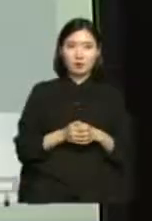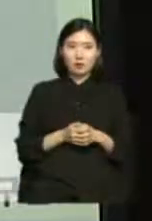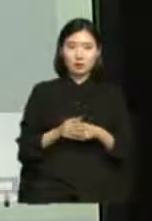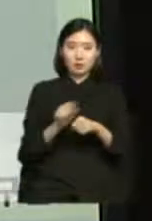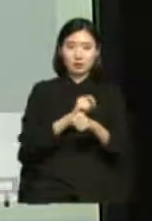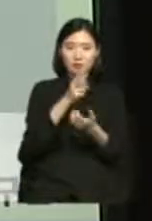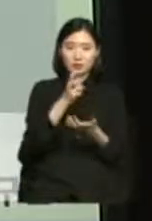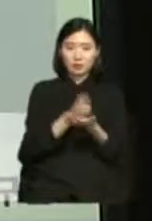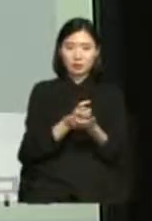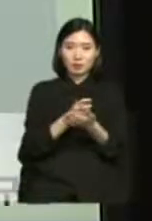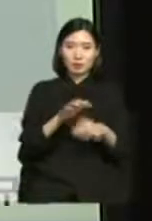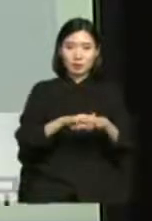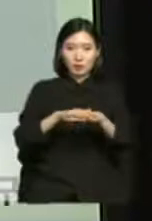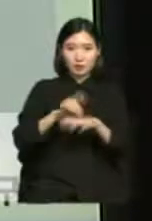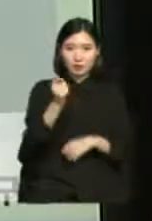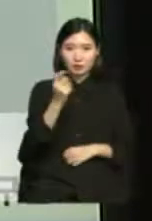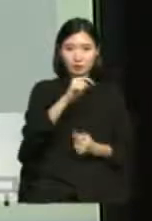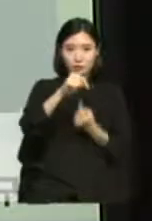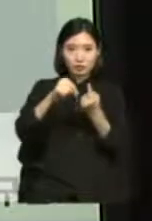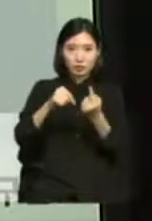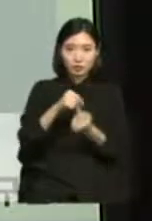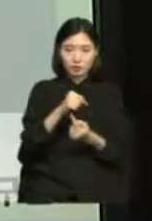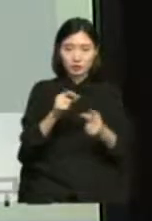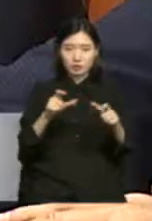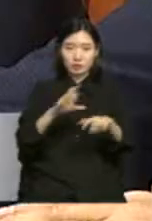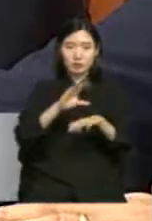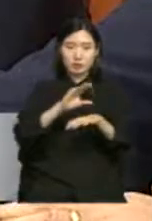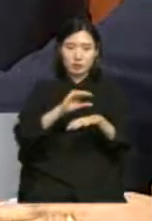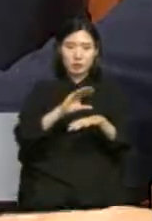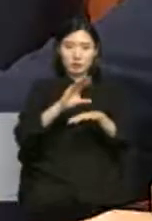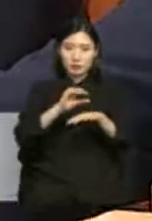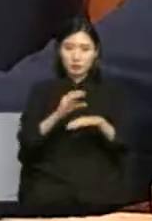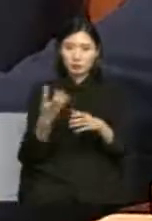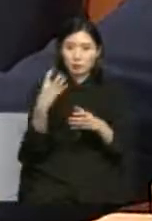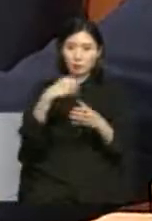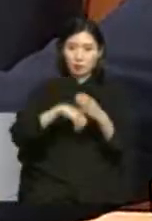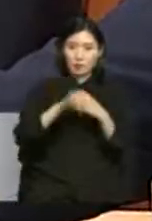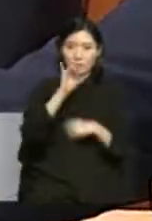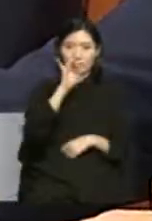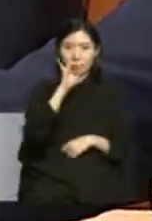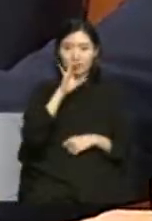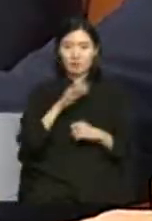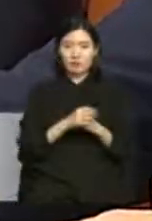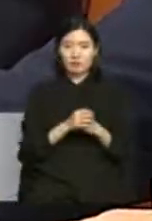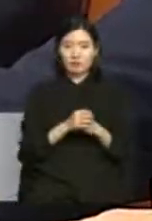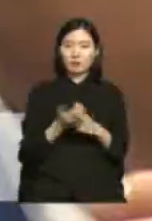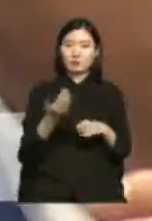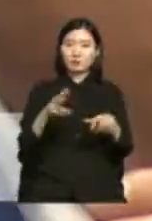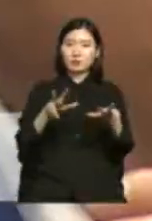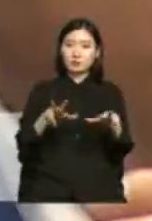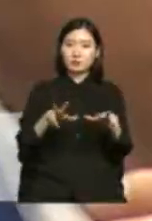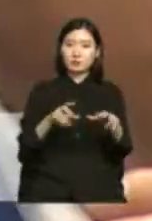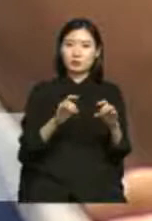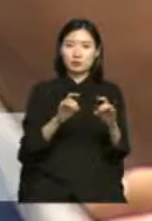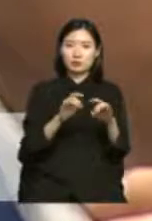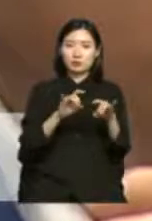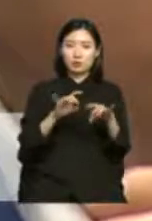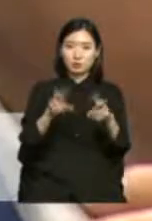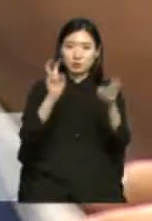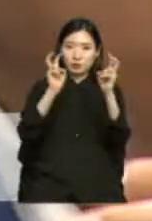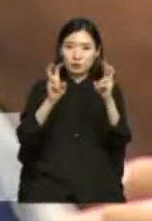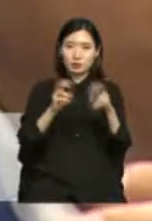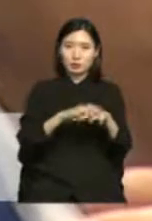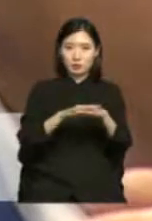지역방송특별법상 케이블 TV가 운영 중인 지역 채널은 지역 방송에 포함되지 않기 때문. 그러나 현재 통신사와 케이블